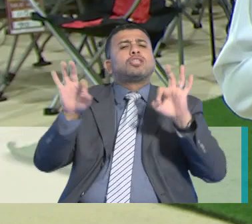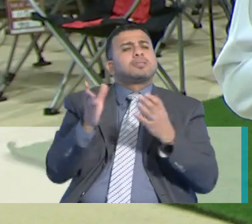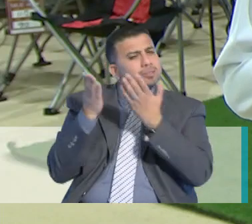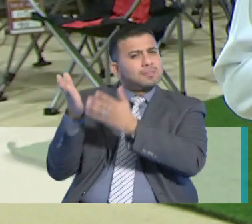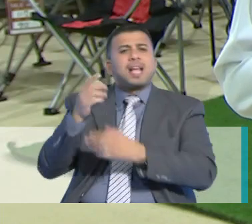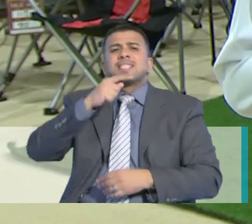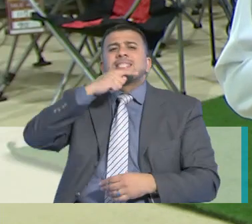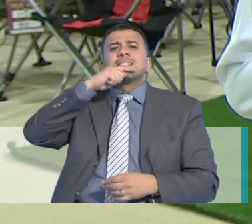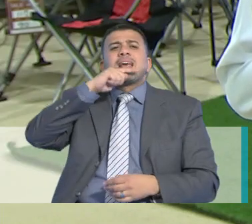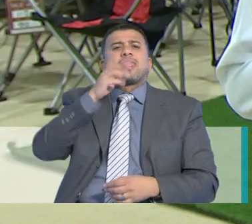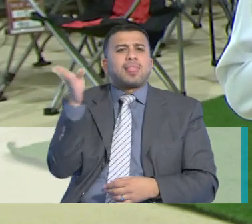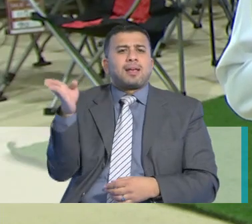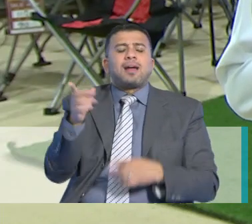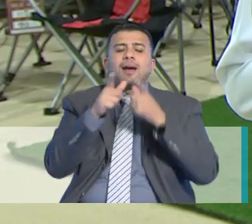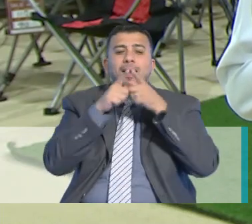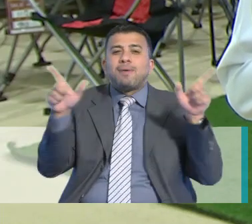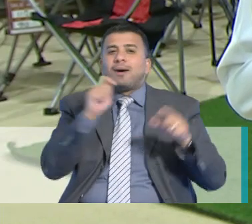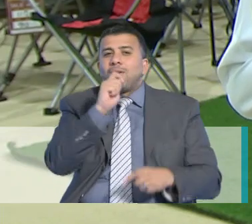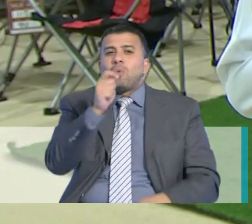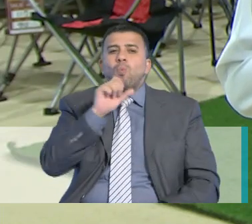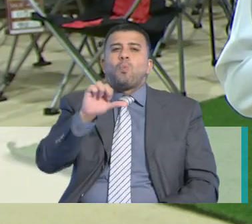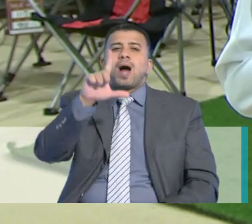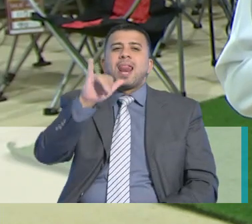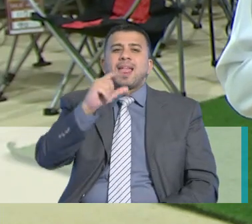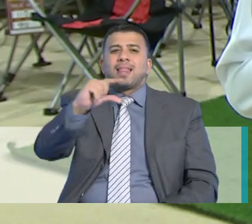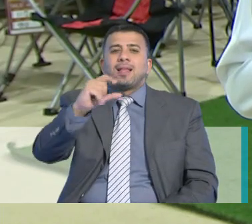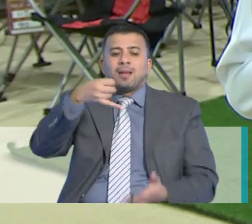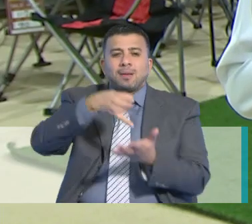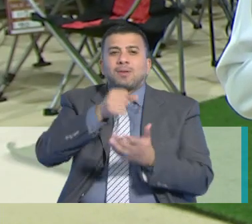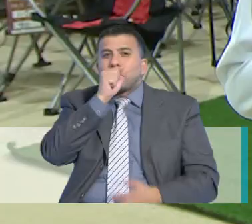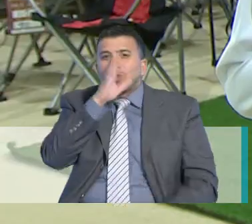أجواء استثنائية. لأخبار الدار وليد الأصبحي من مركز أكسبو الديد.